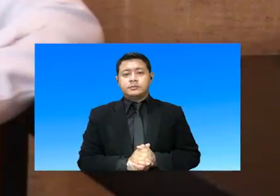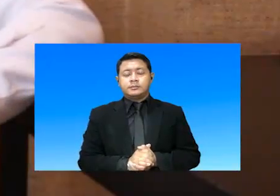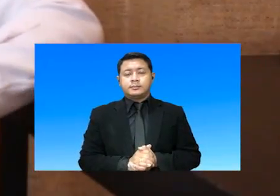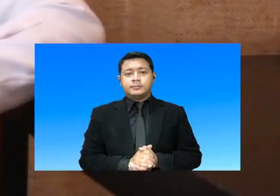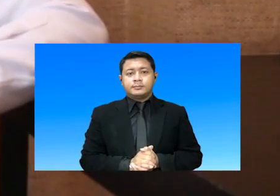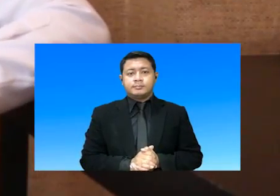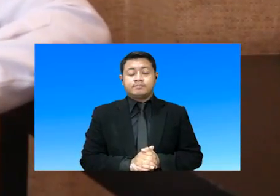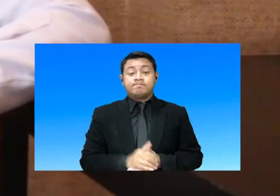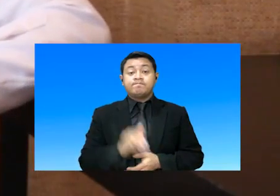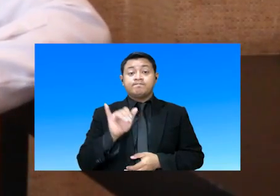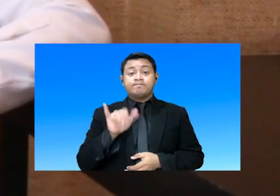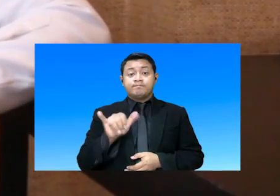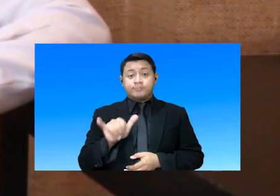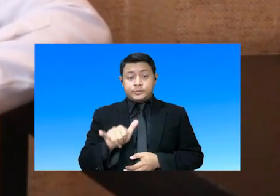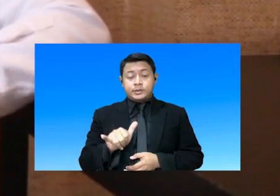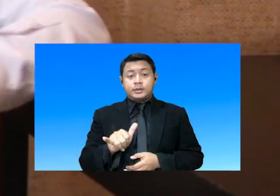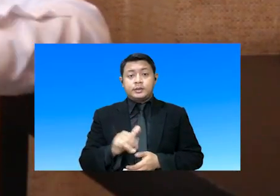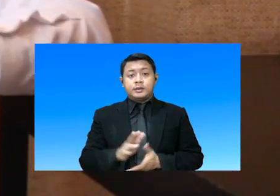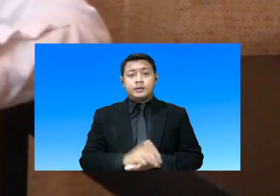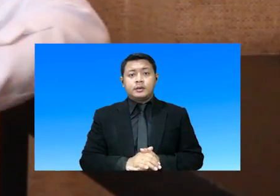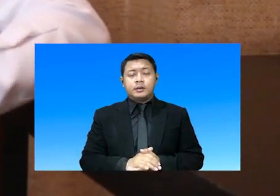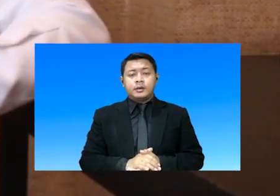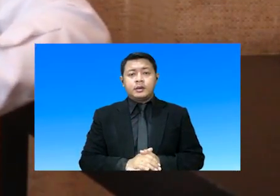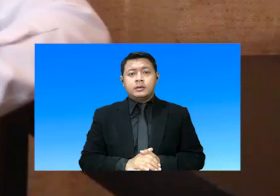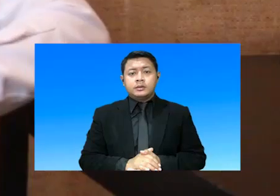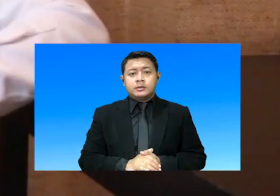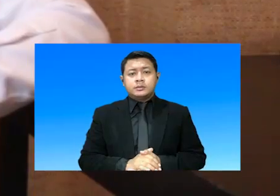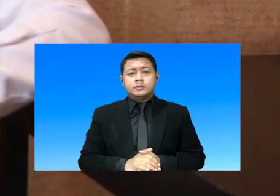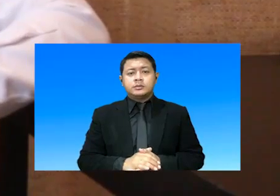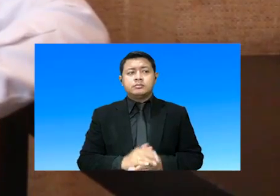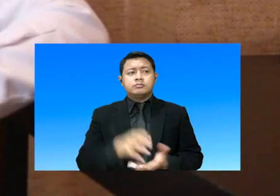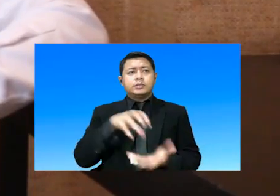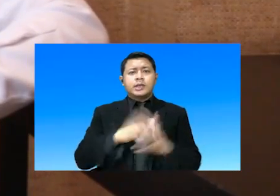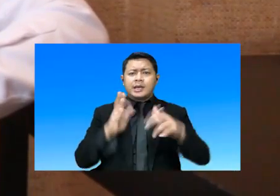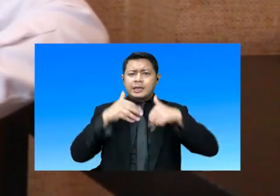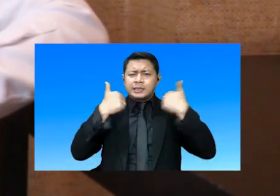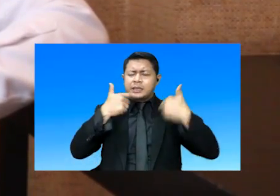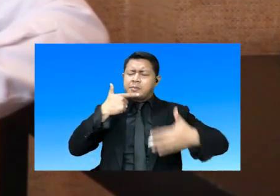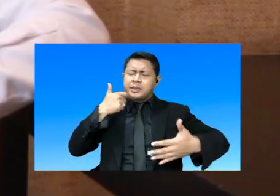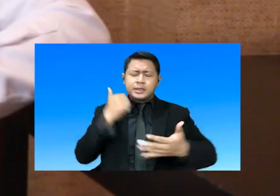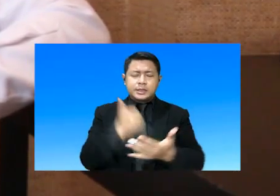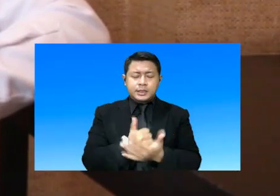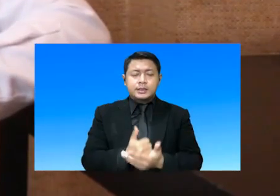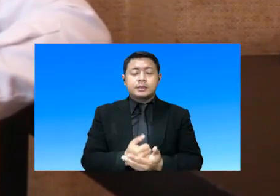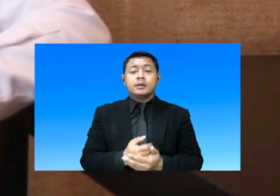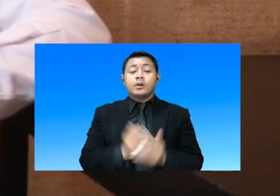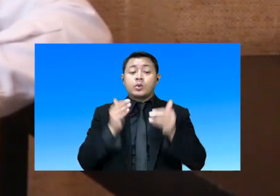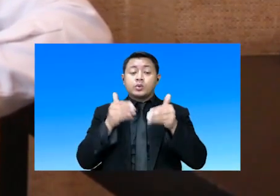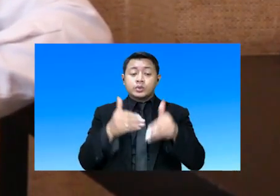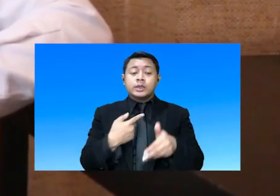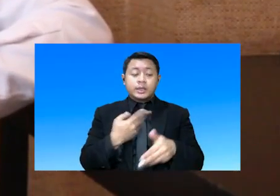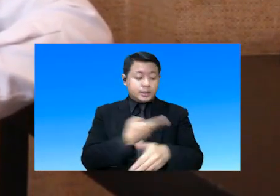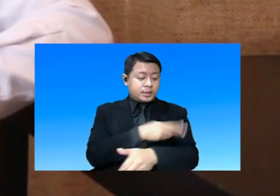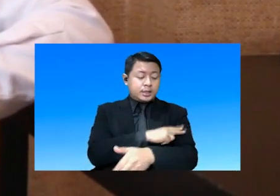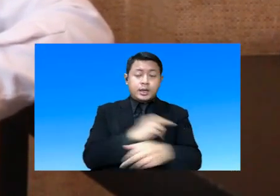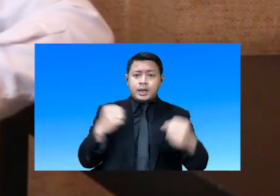Iya, memang pandemi ini memukul sekali sektor kesehatan ya, khususnya kita yang ada di rumah sakit dan juga